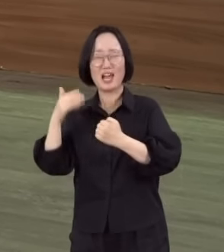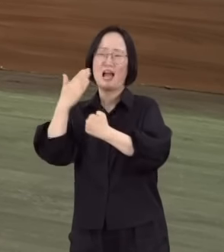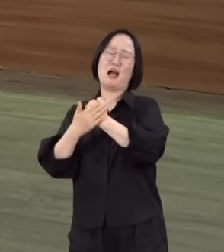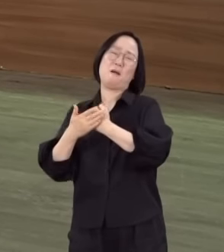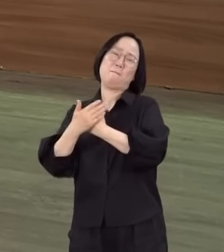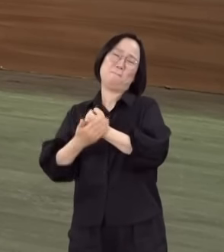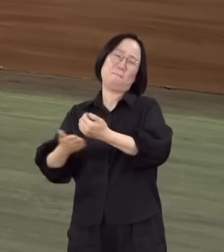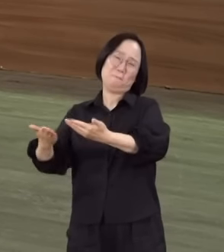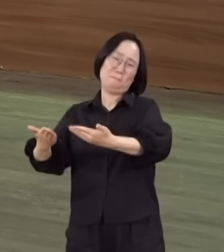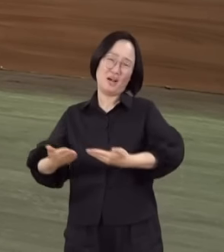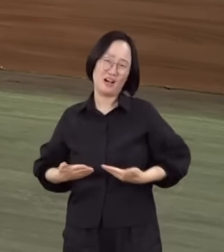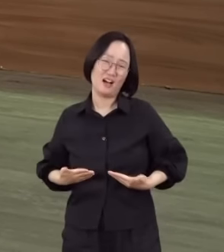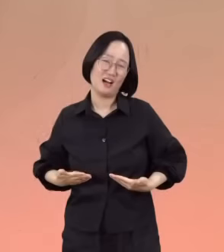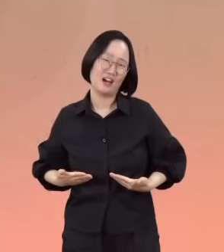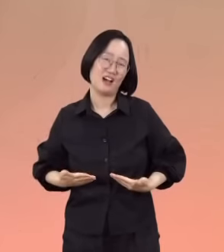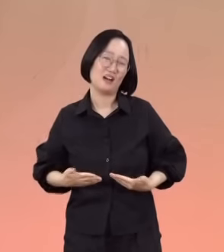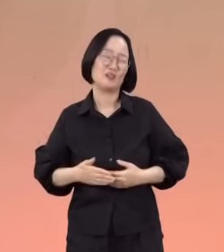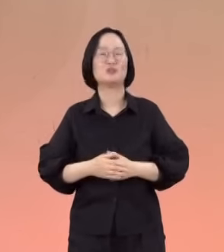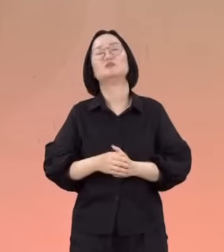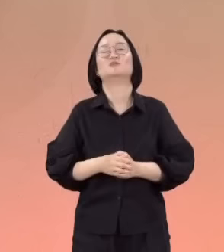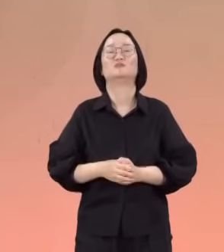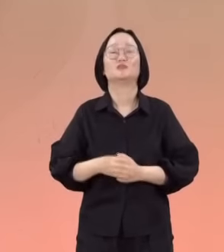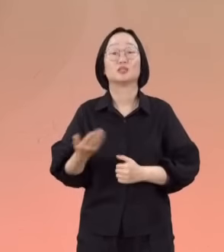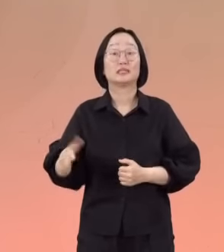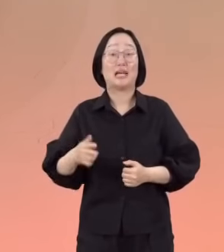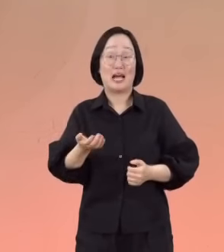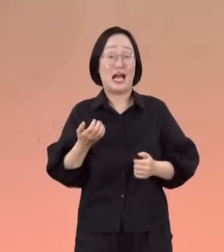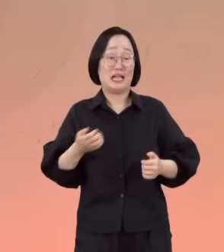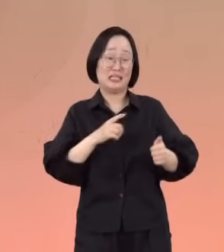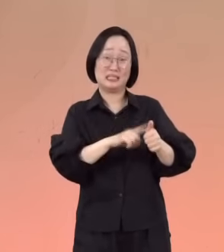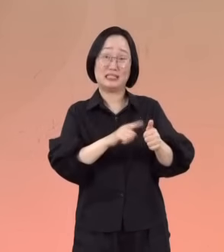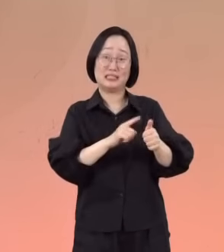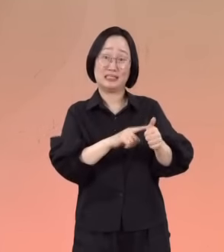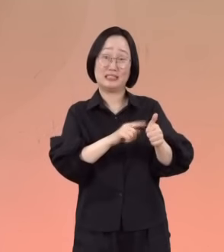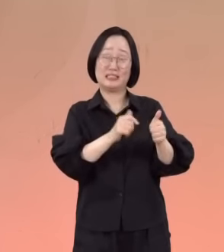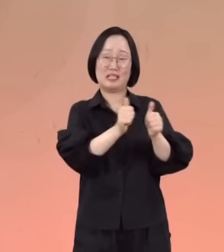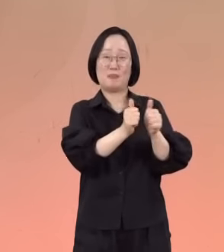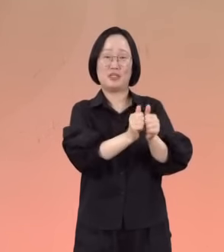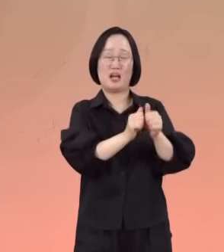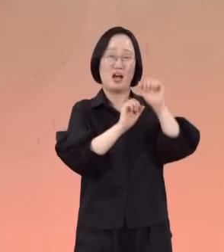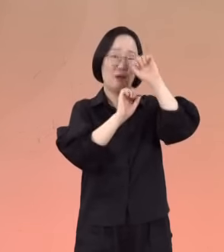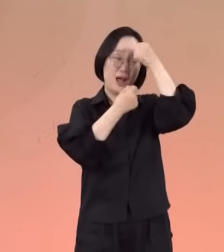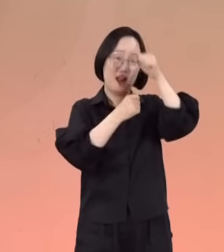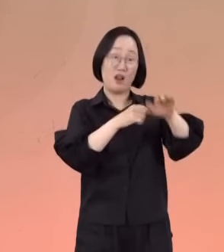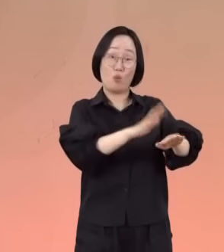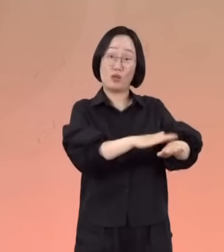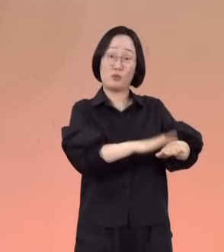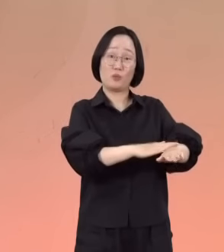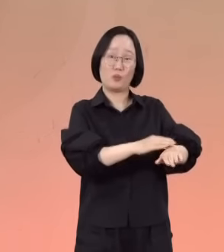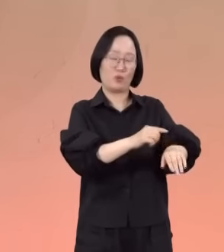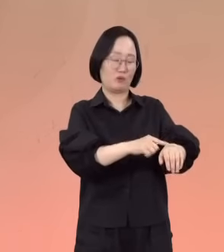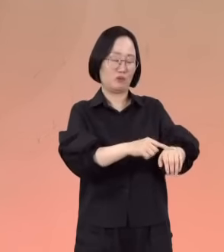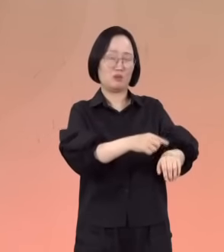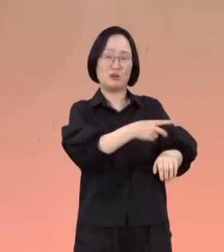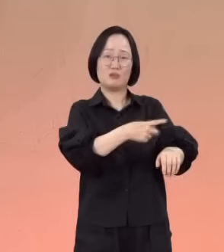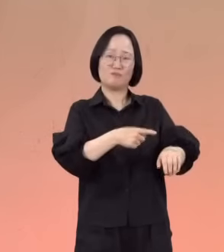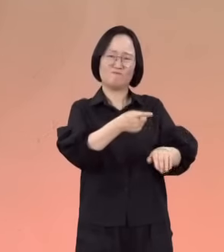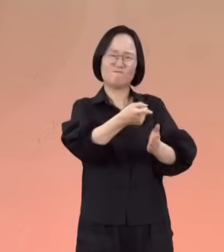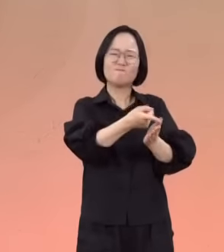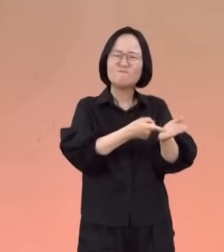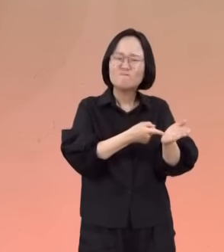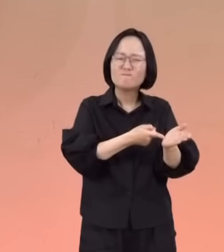가피를 받았지만이 어린 학생도 왼쪽 발목을 잘라야 되는 그런